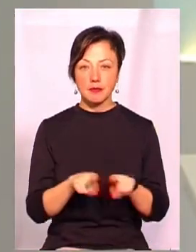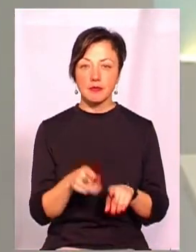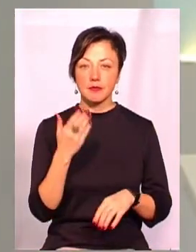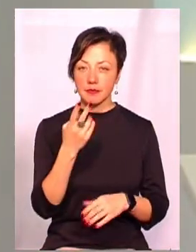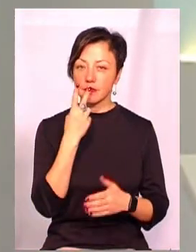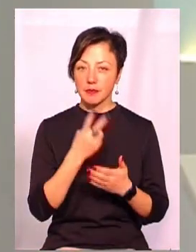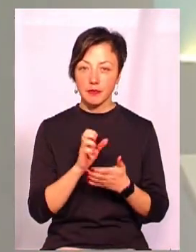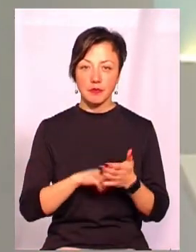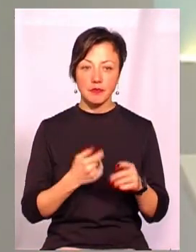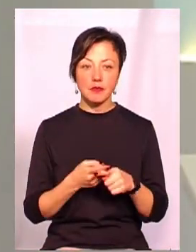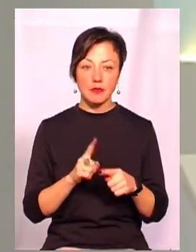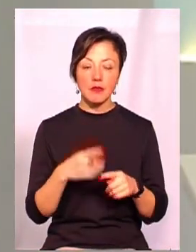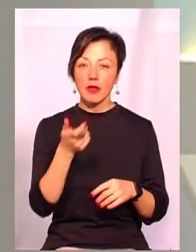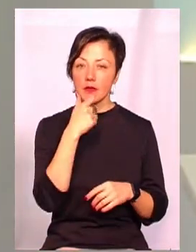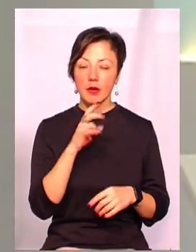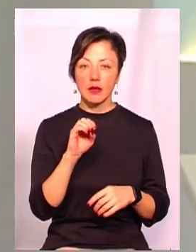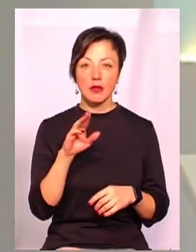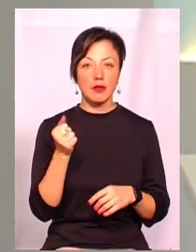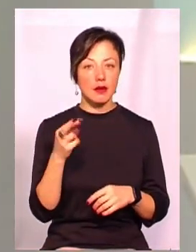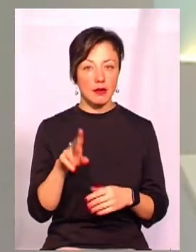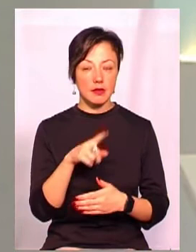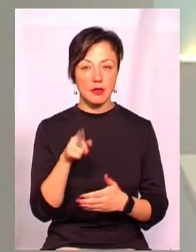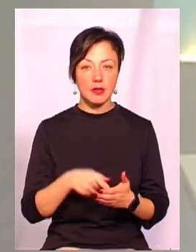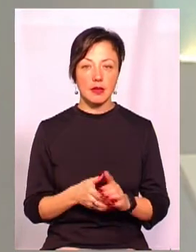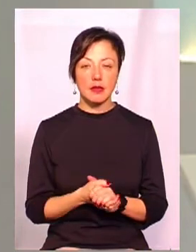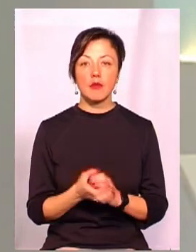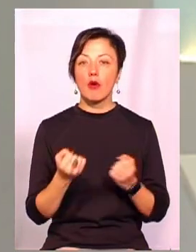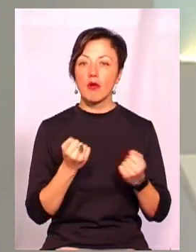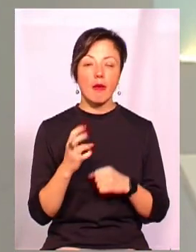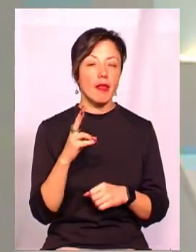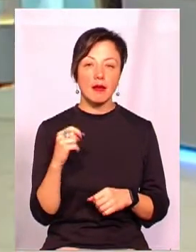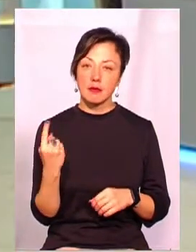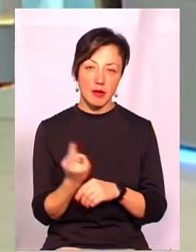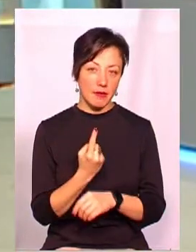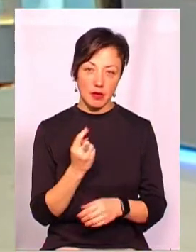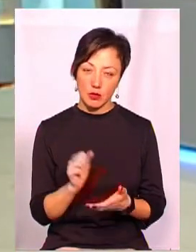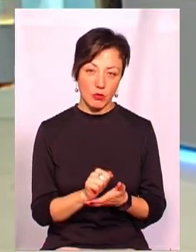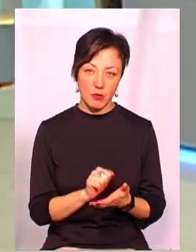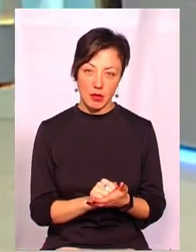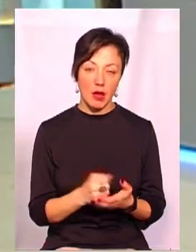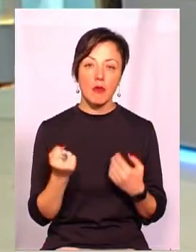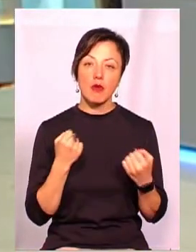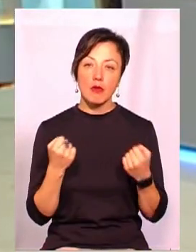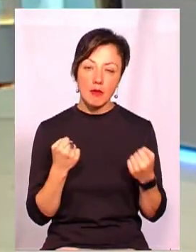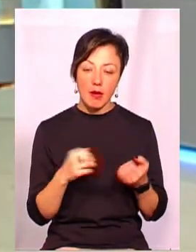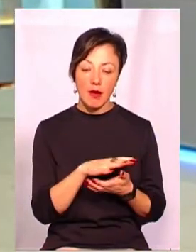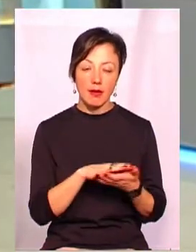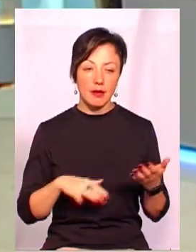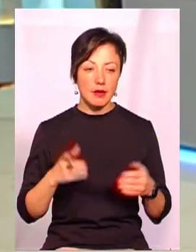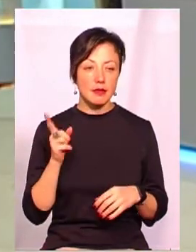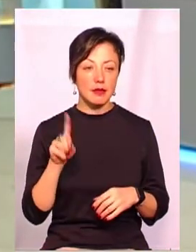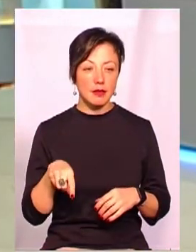вбачаєте причину в цьому. А ви, пані Наталю? Боротьба йде не за первинний документ. А боротьба йде за